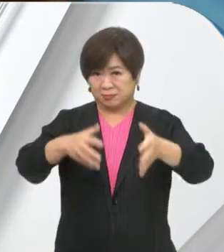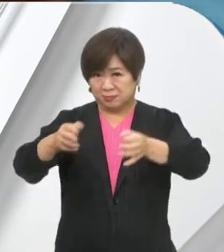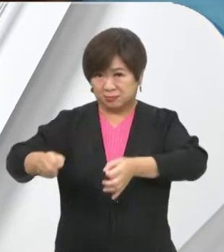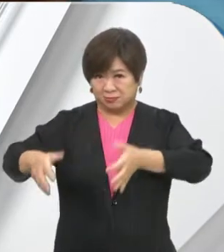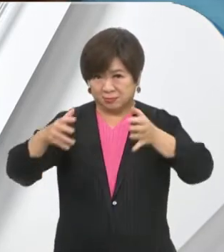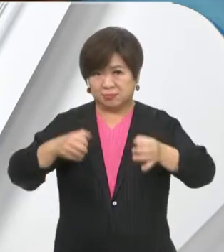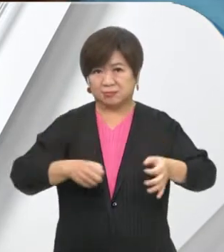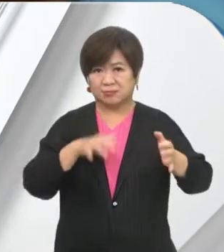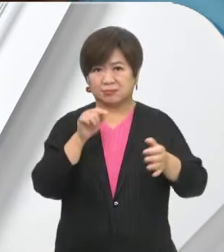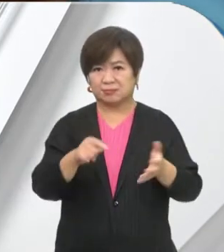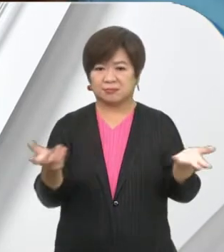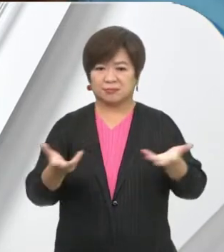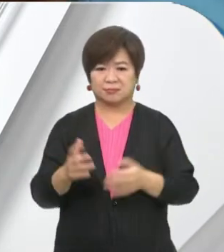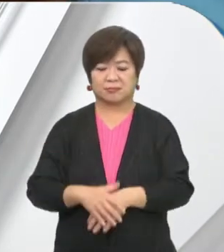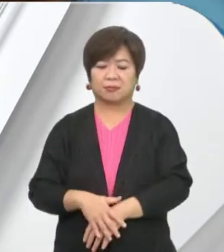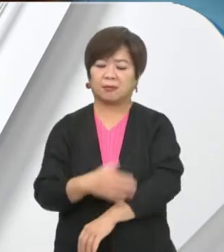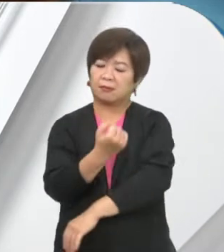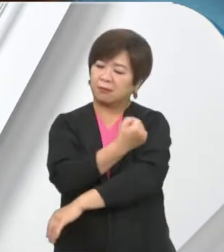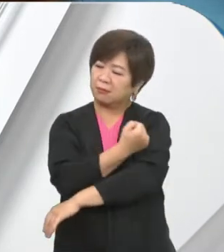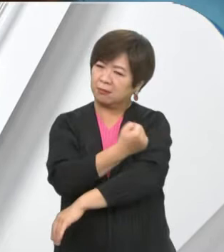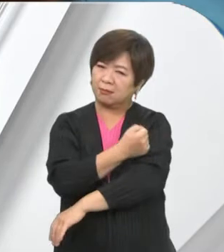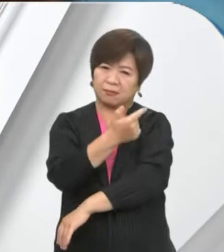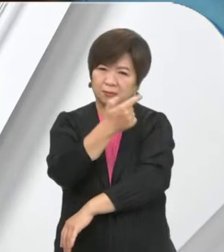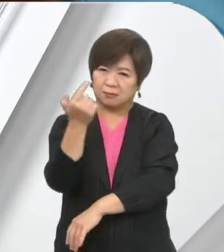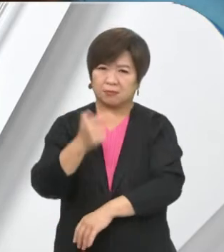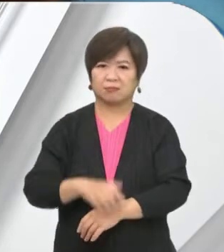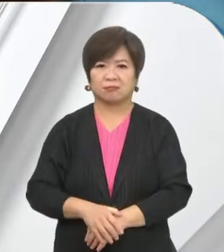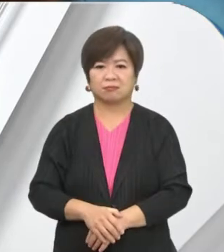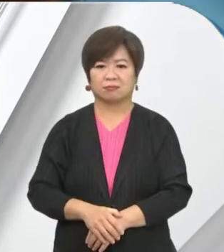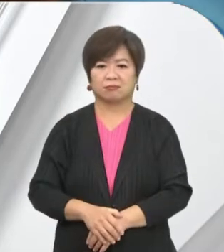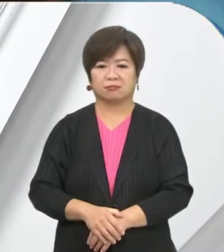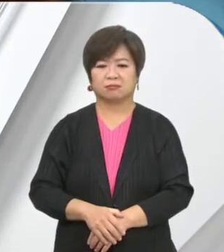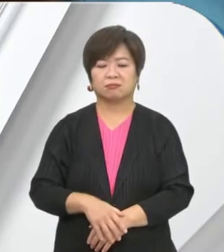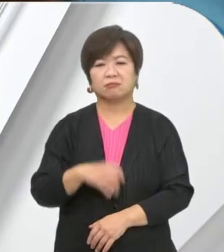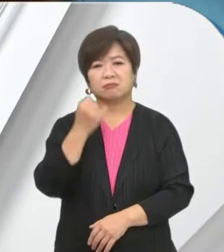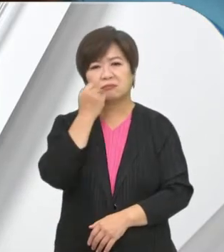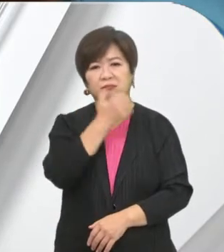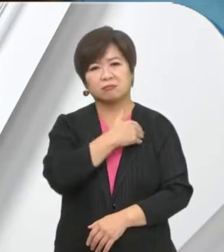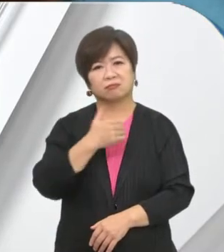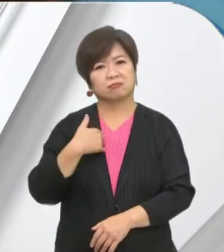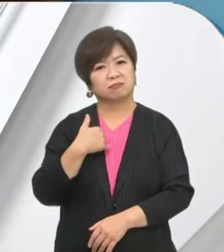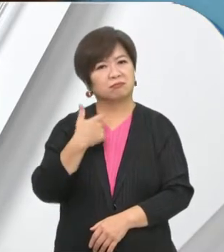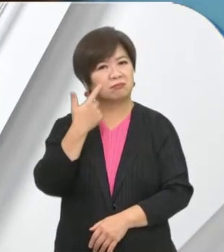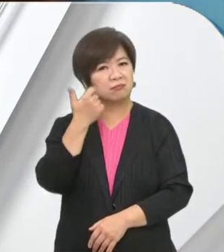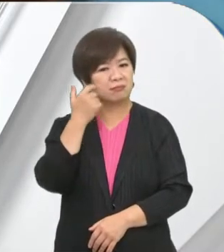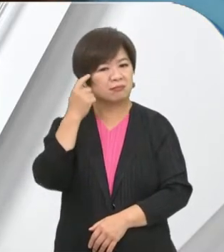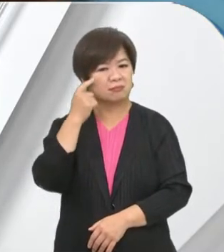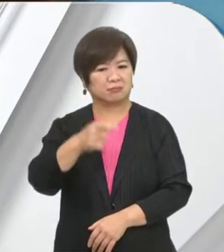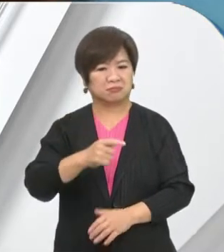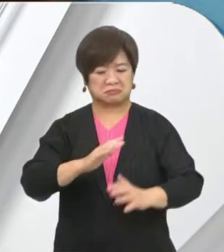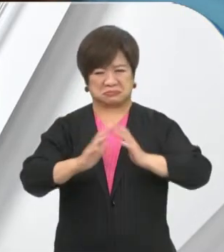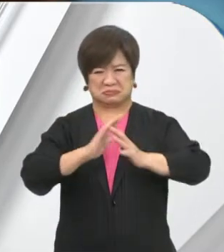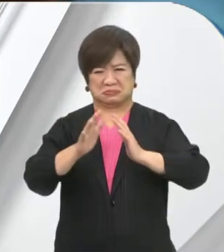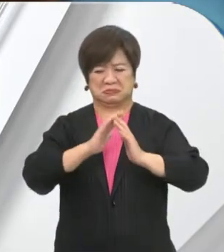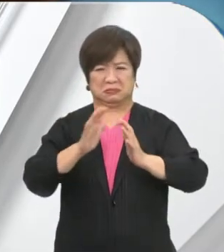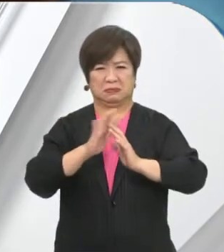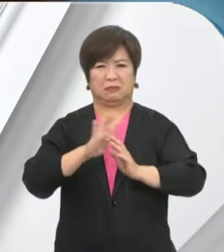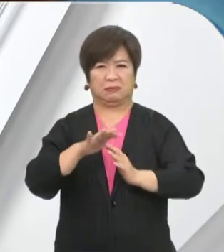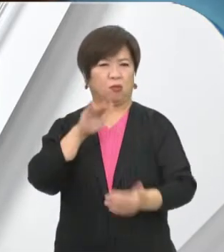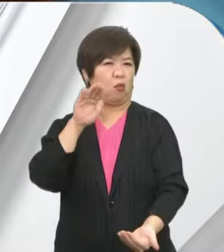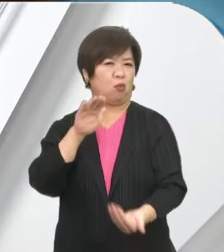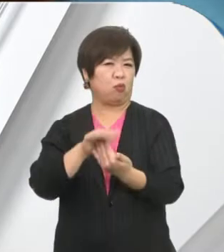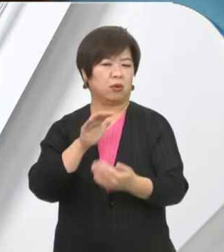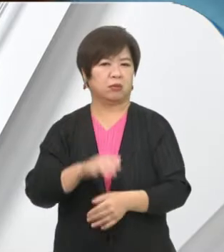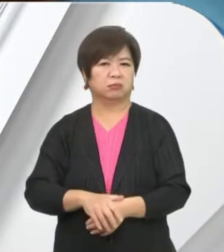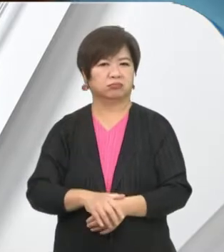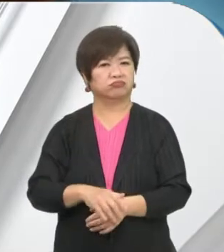建筑案子来讲的话，其实是很辛苦的，对。所以我想也是说，他可能觉得是在那个战场大概已经发挥到了一个极限了吧？对他